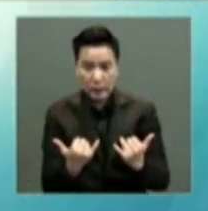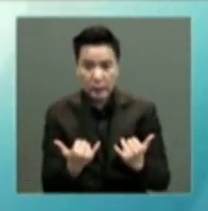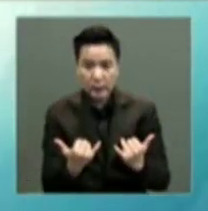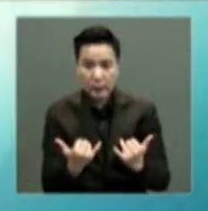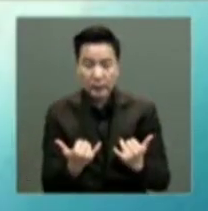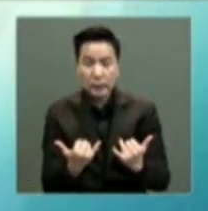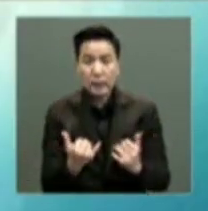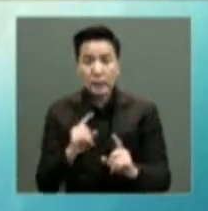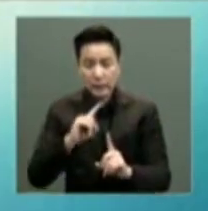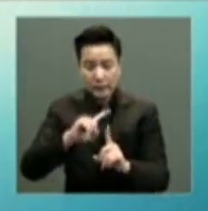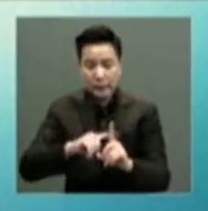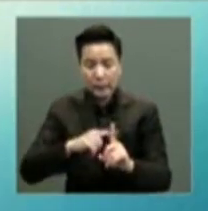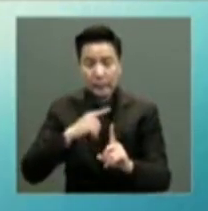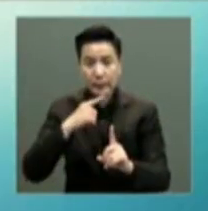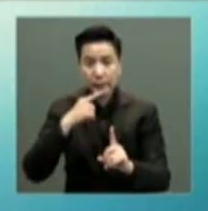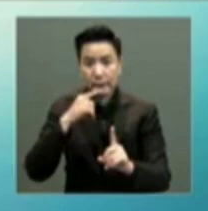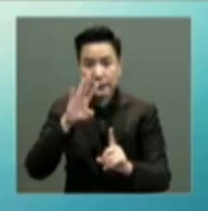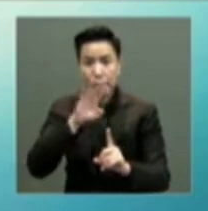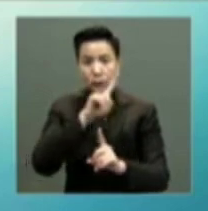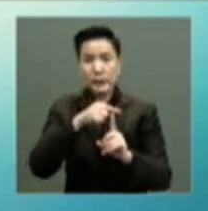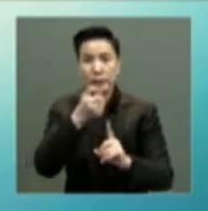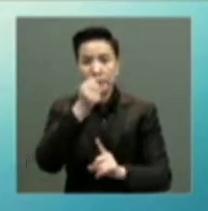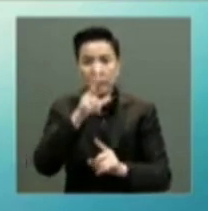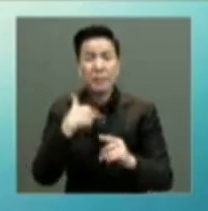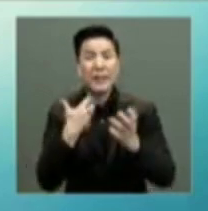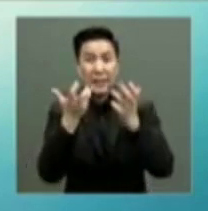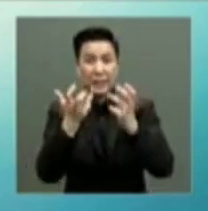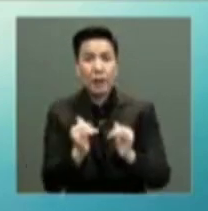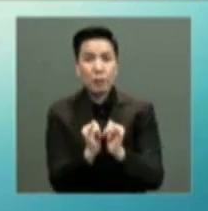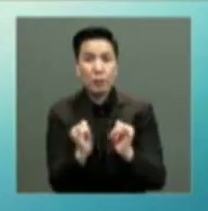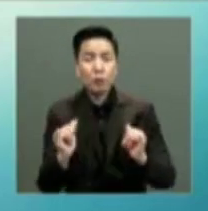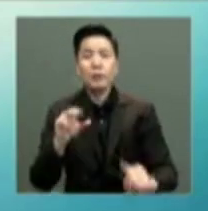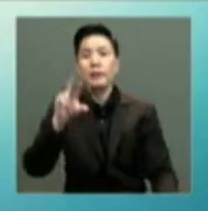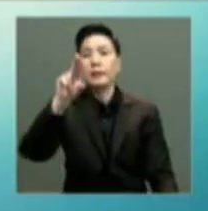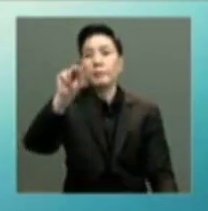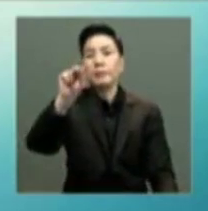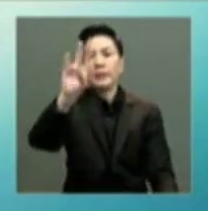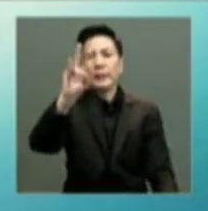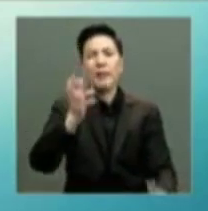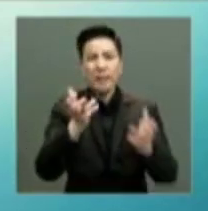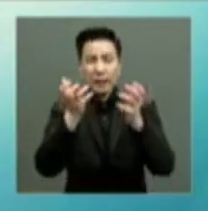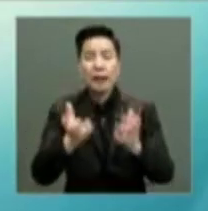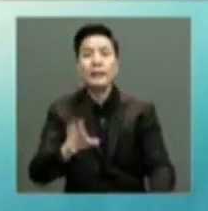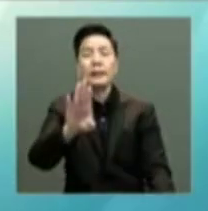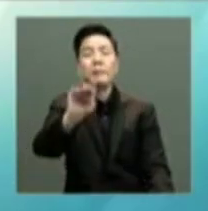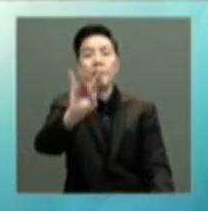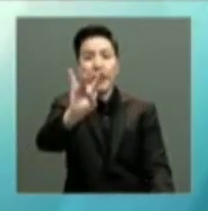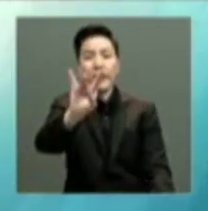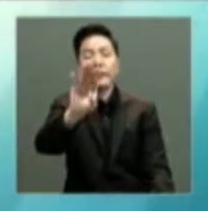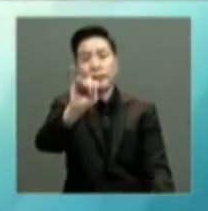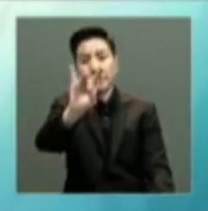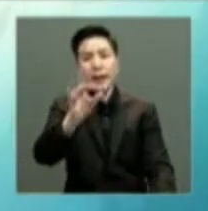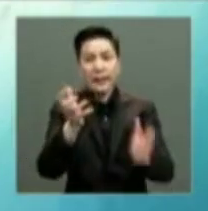ถ้ามันหนักชักเยอะแล้วนะถ้ารายงานทุกรายก็คงไม่ไหวแล้วตอนนี้นะครับก็เลยก็เลยต้องต้องนำเรียนนะครับว่าตอนนี้ยังได้หนักเนี่ยในข้อมูลวันที่13ตอนนี้มีรายที่เจ็บป่วยหนัก 37ราย 48